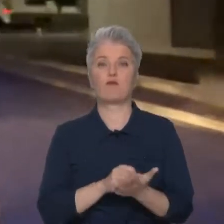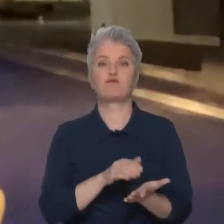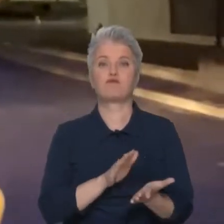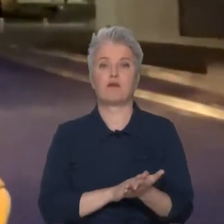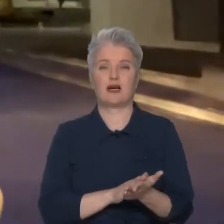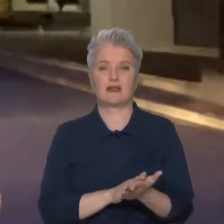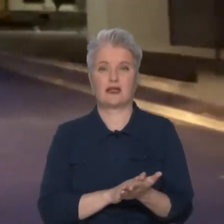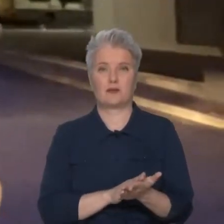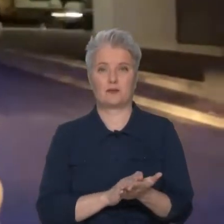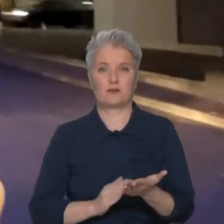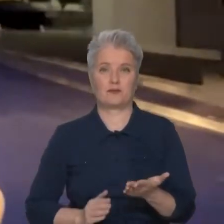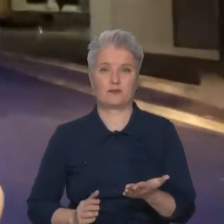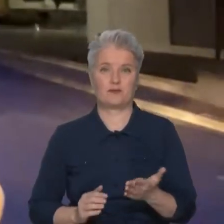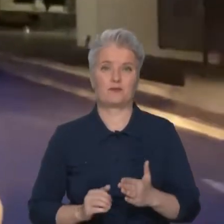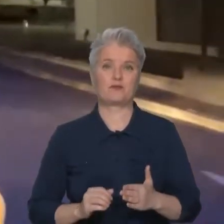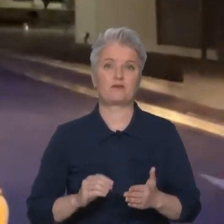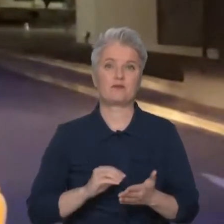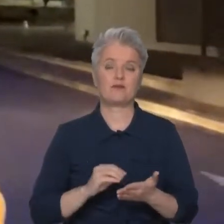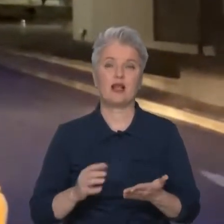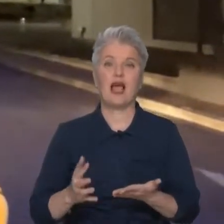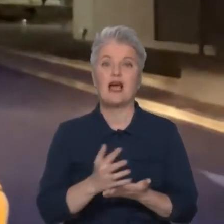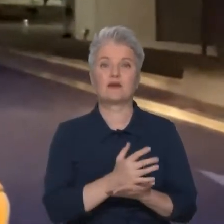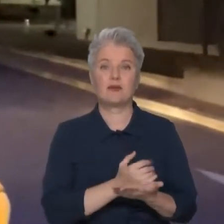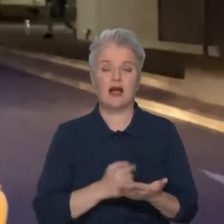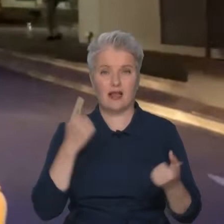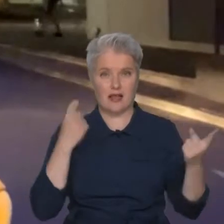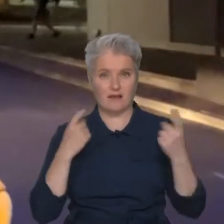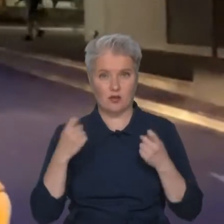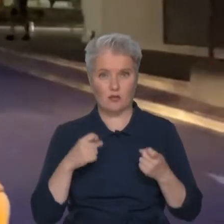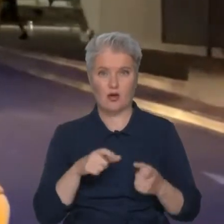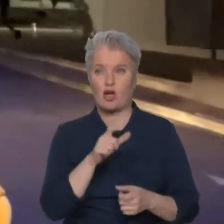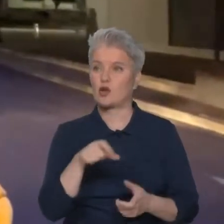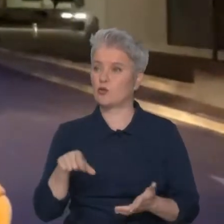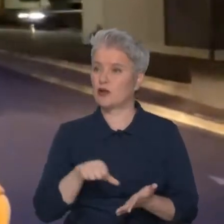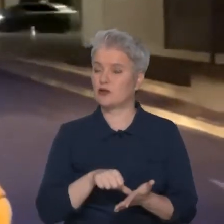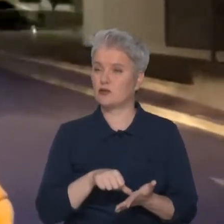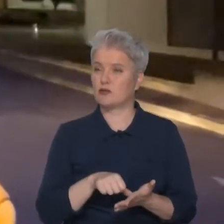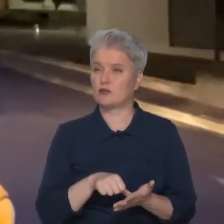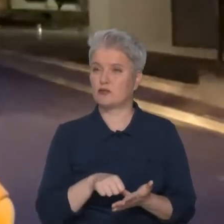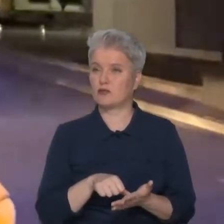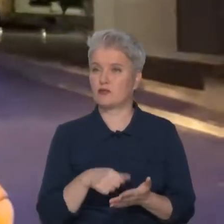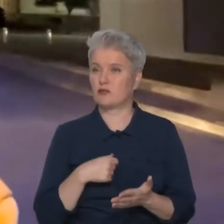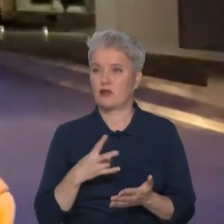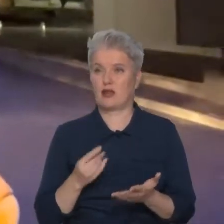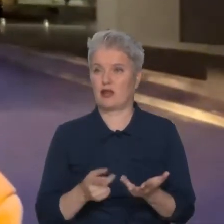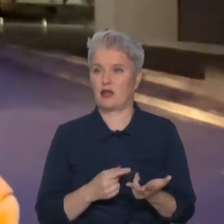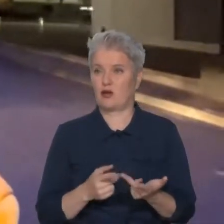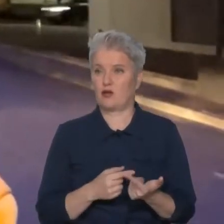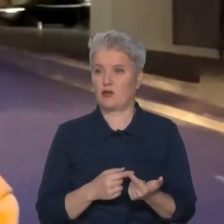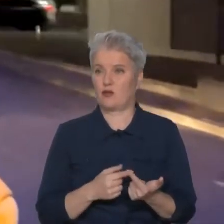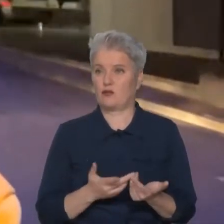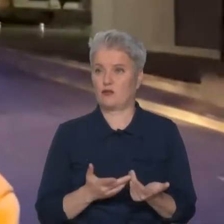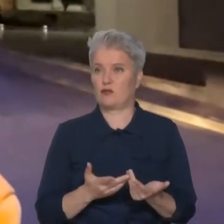даних. Збирали-збирали інформацію. Залучено загалом людей, мені здається, ми так не рахували,